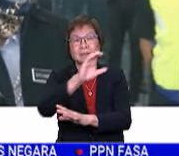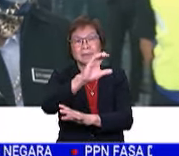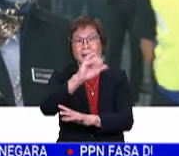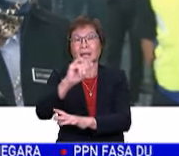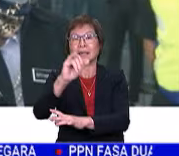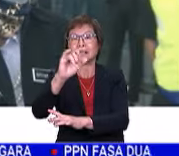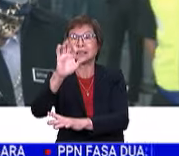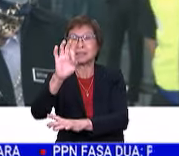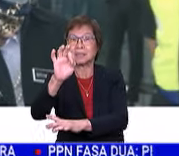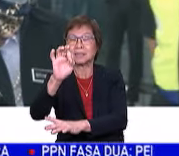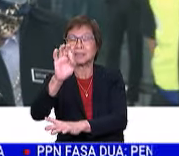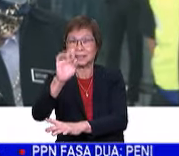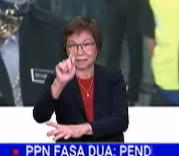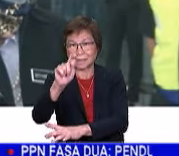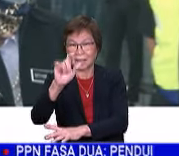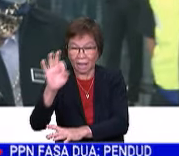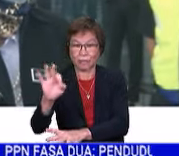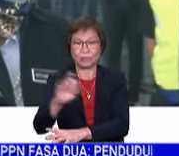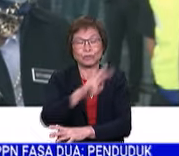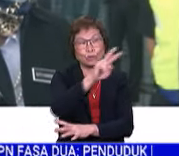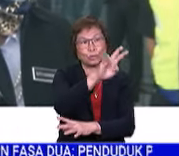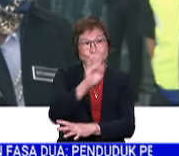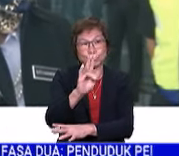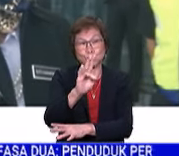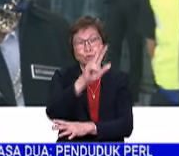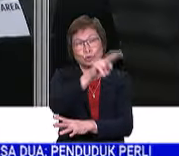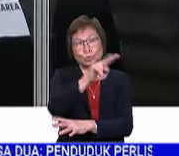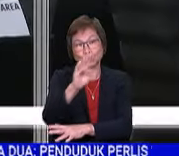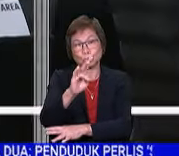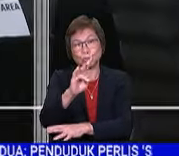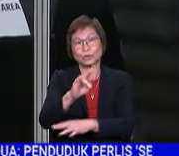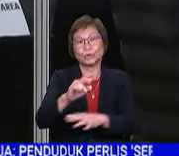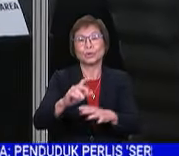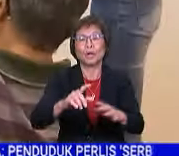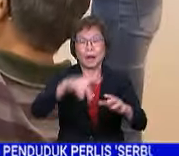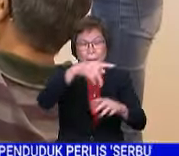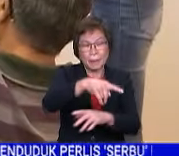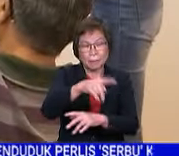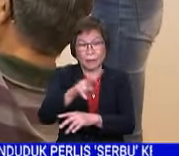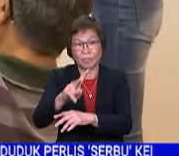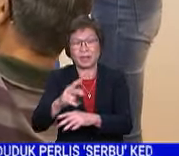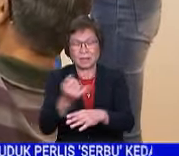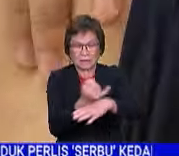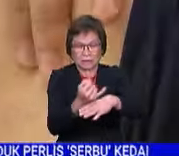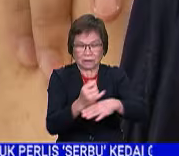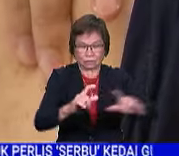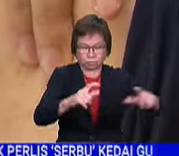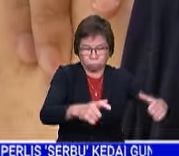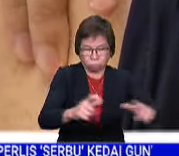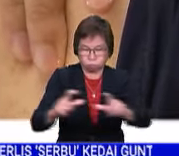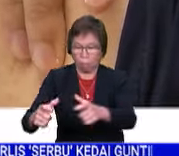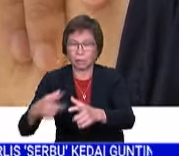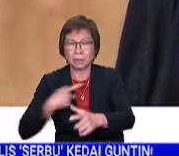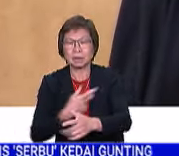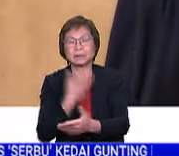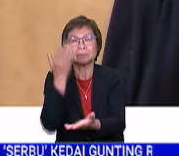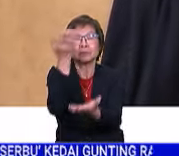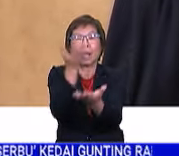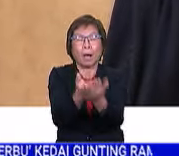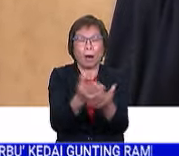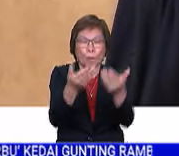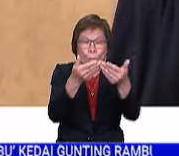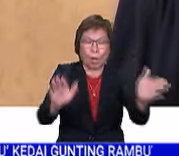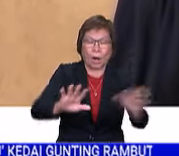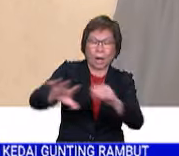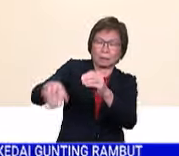ini sebanyak 27 PPV industri dan kita telah menerima cadangan pembukaan